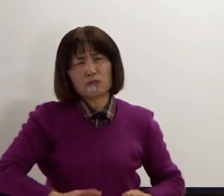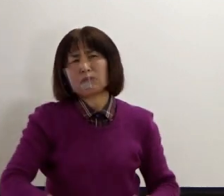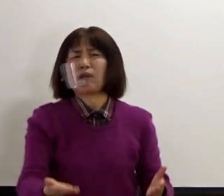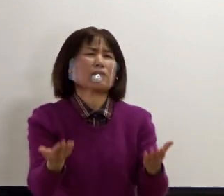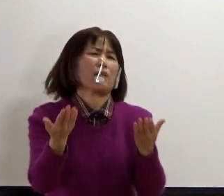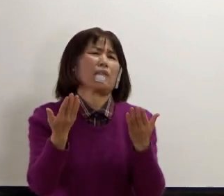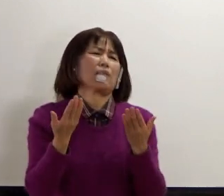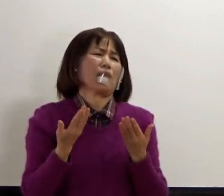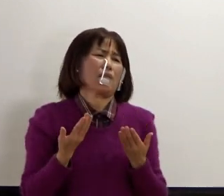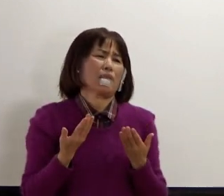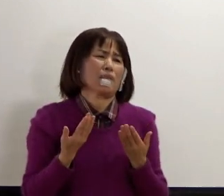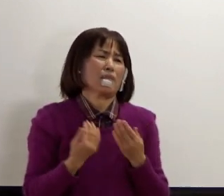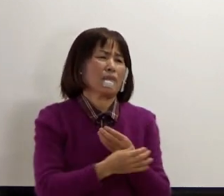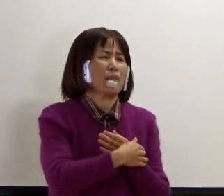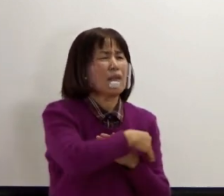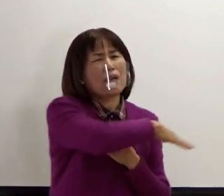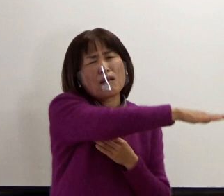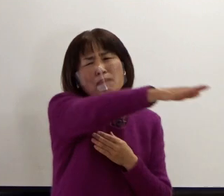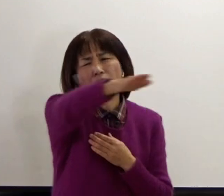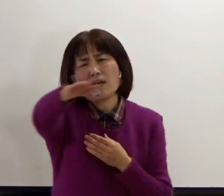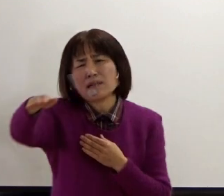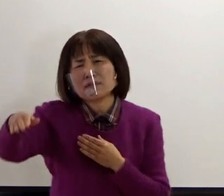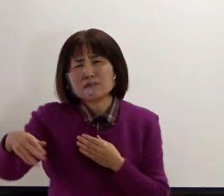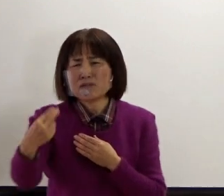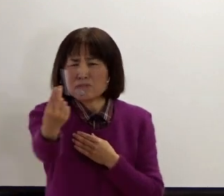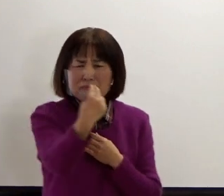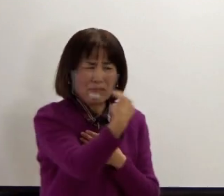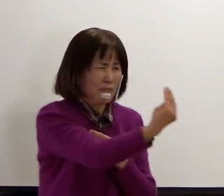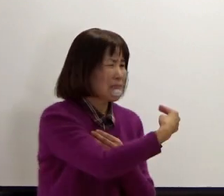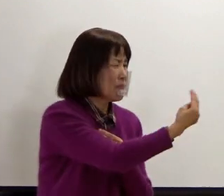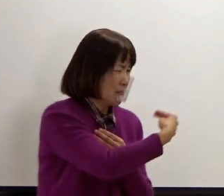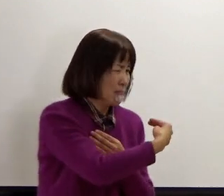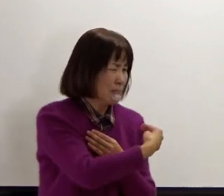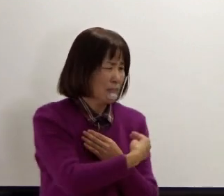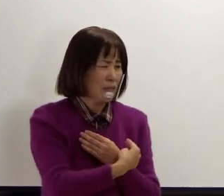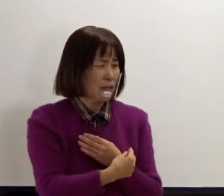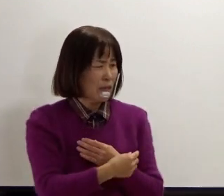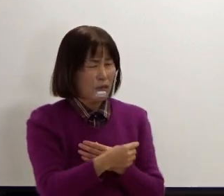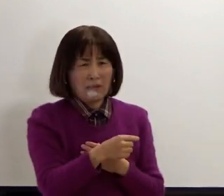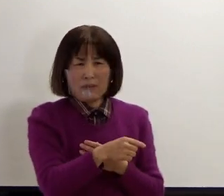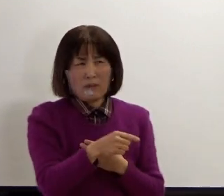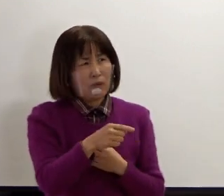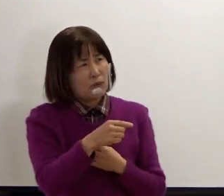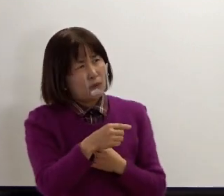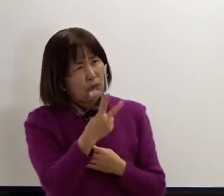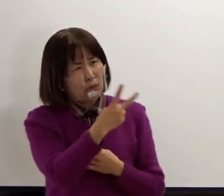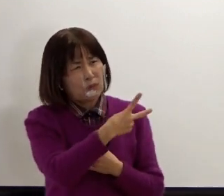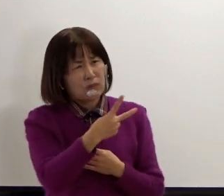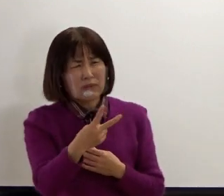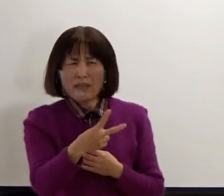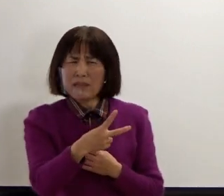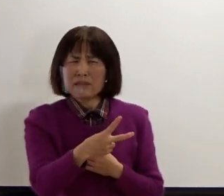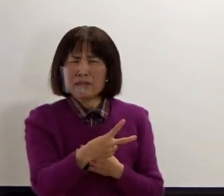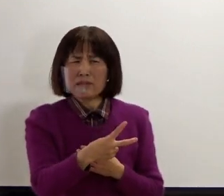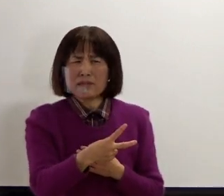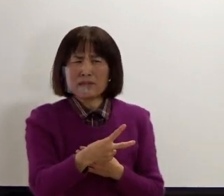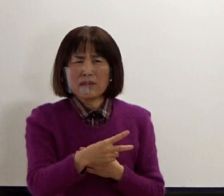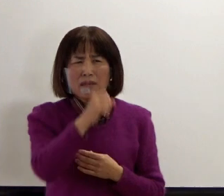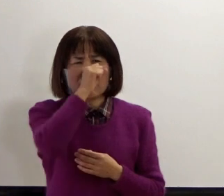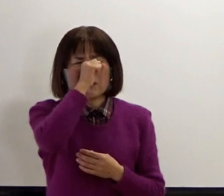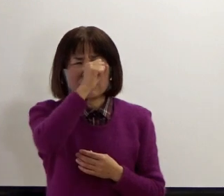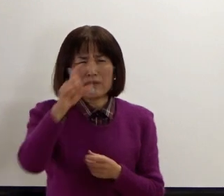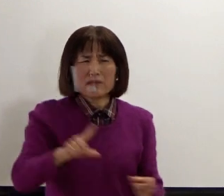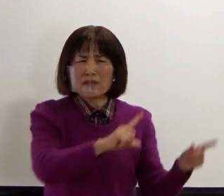彼らはね、多分声が聞こえてきたと思いますよ。お前ザカリアもちょっと、お前奥さんも子供できんだからもう離婚せえやと、